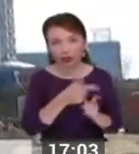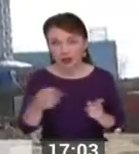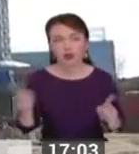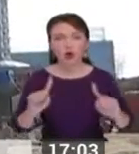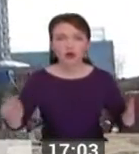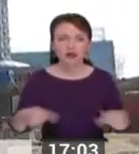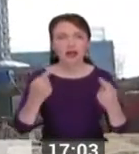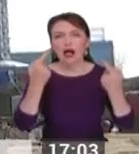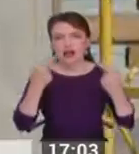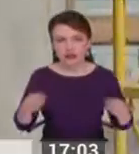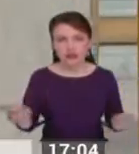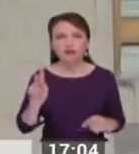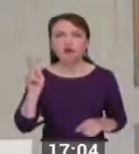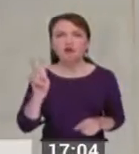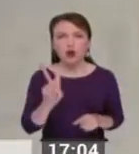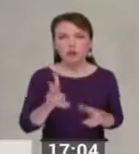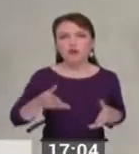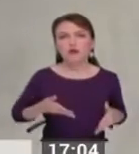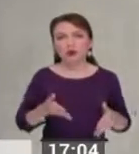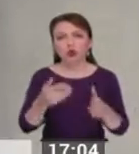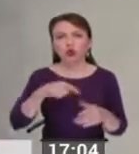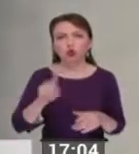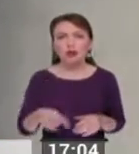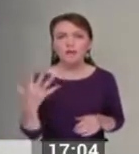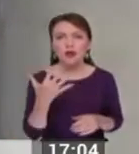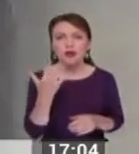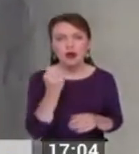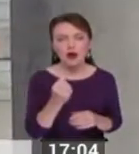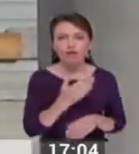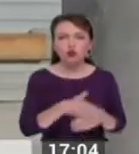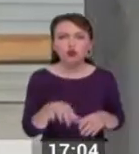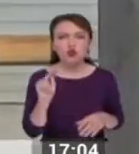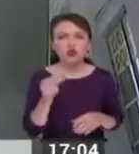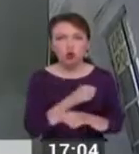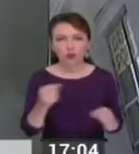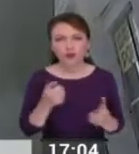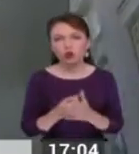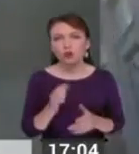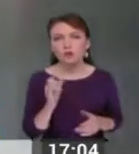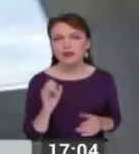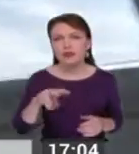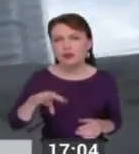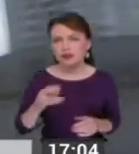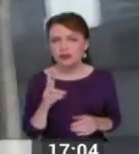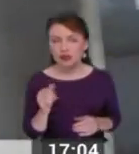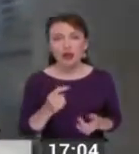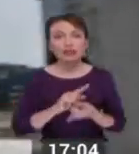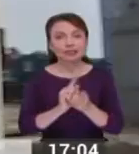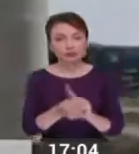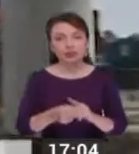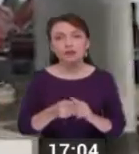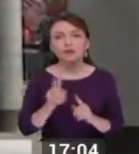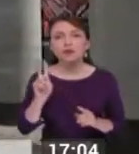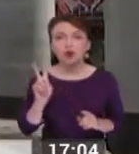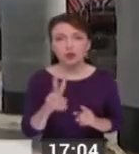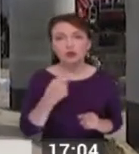організують альтернативний тролейбусний маршрут номер 5А від вулиці Чорнобильської до Білицької. Змінять рухи нічні